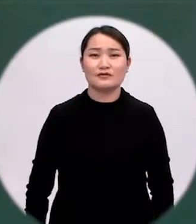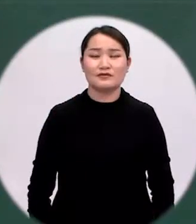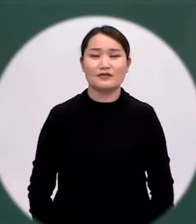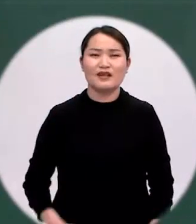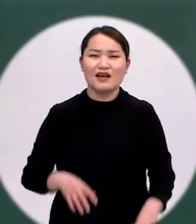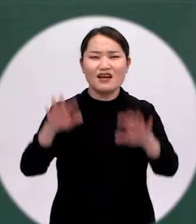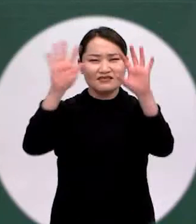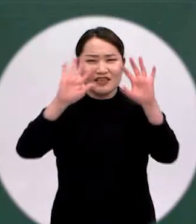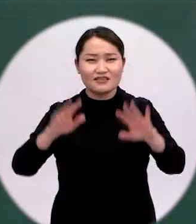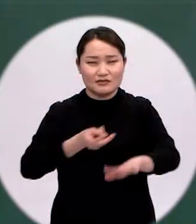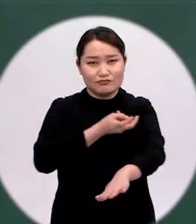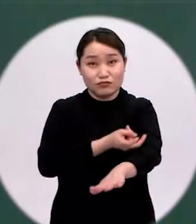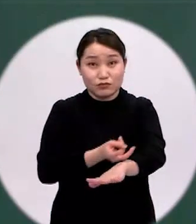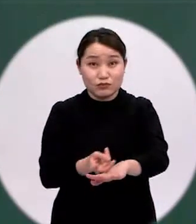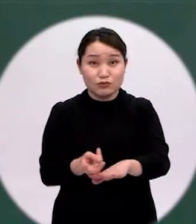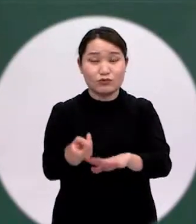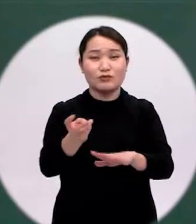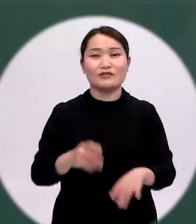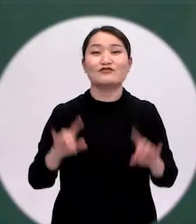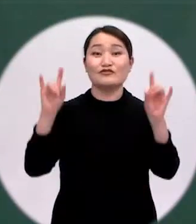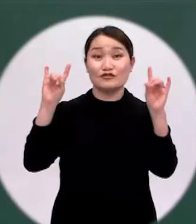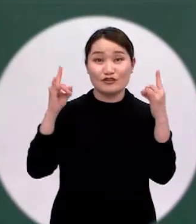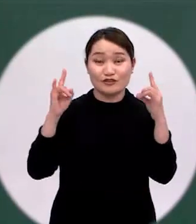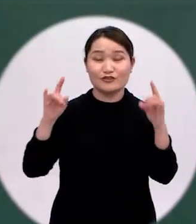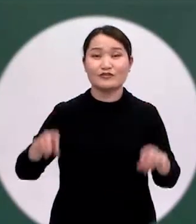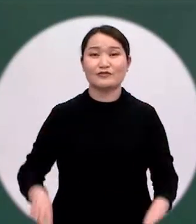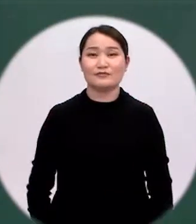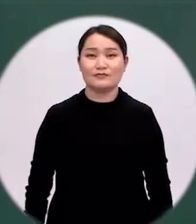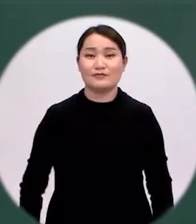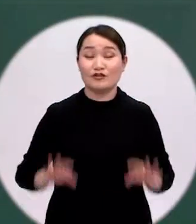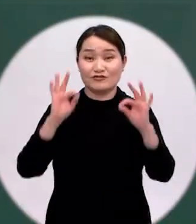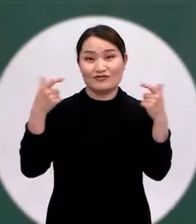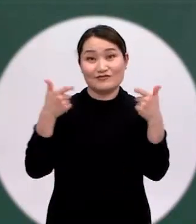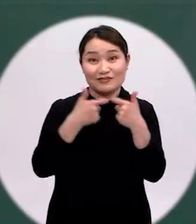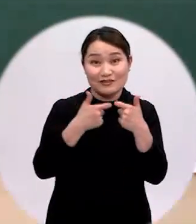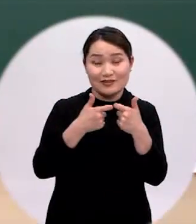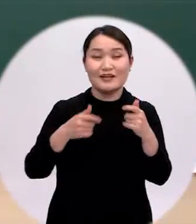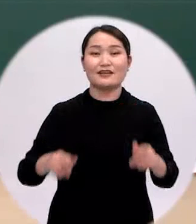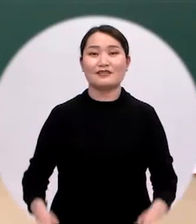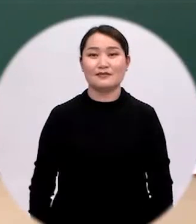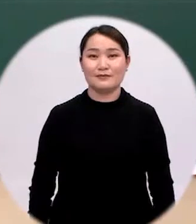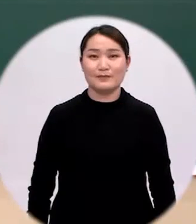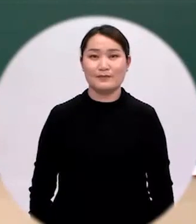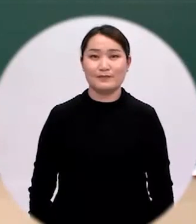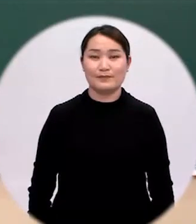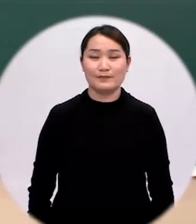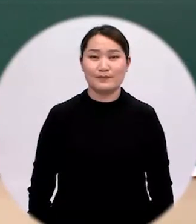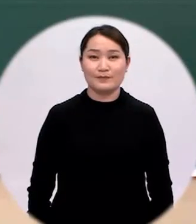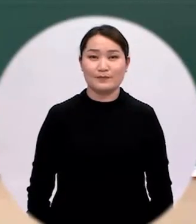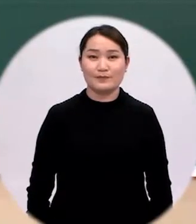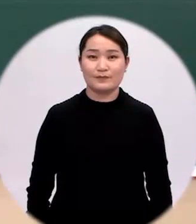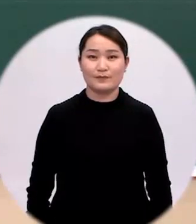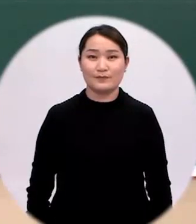мөсөн дээр цан чаргаар голгож тоглодог. За тоглоомод зөв эвлүүлжээ. Бүгдээрээ